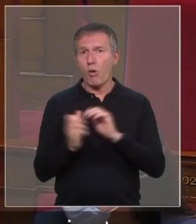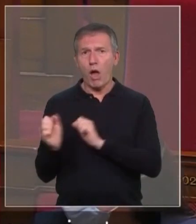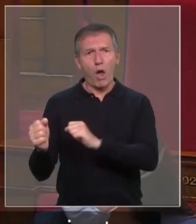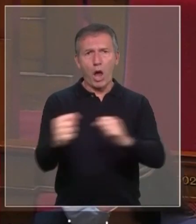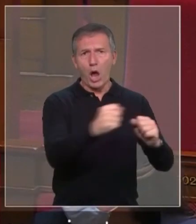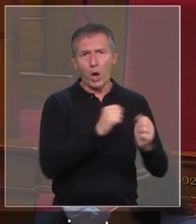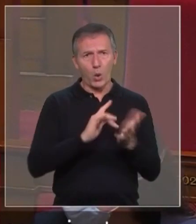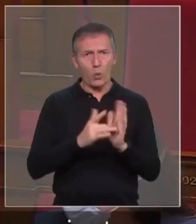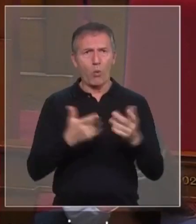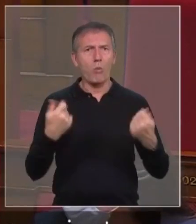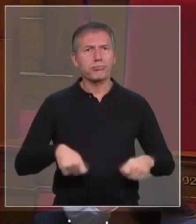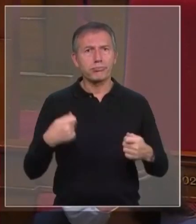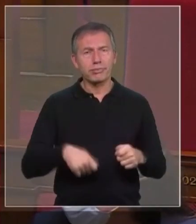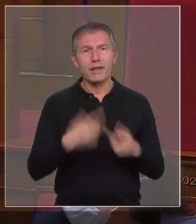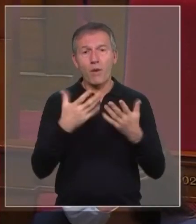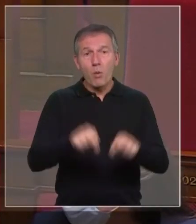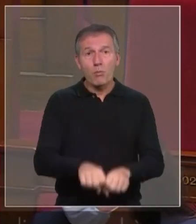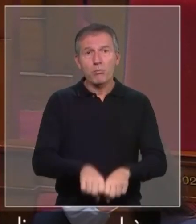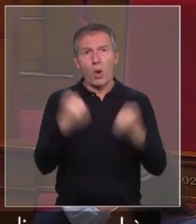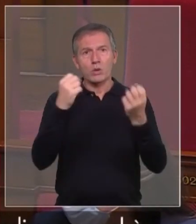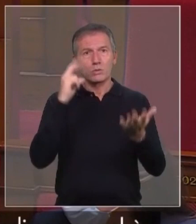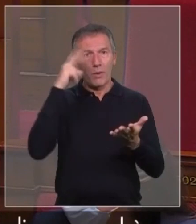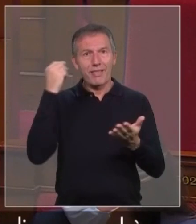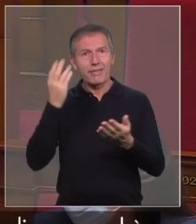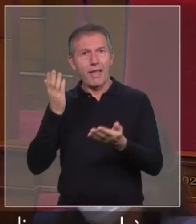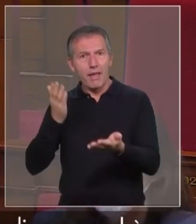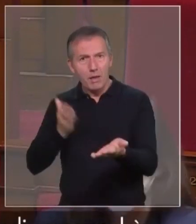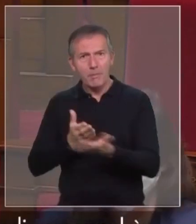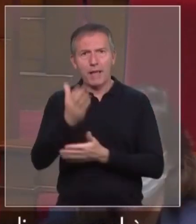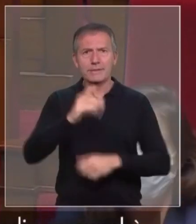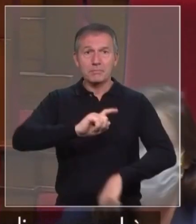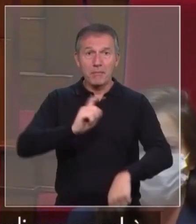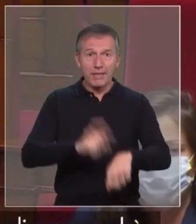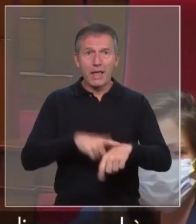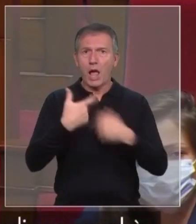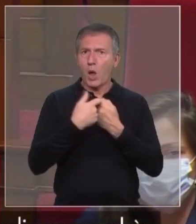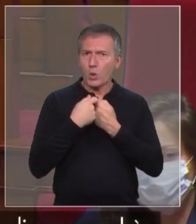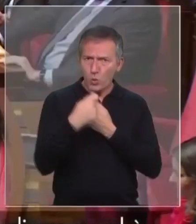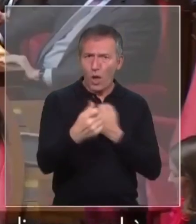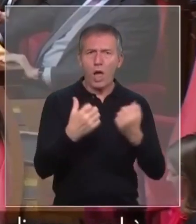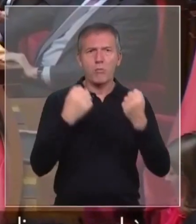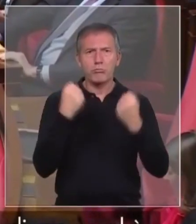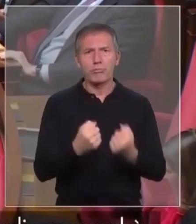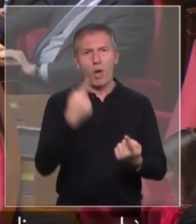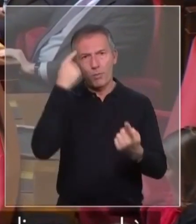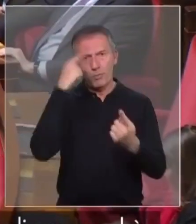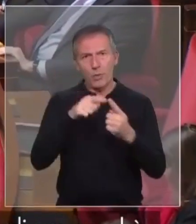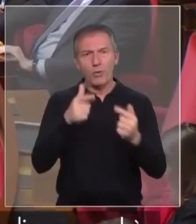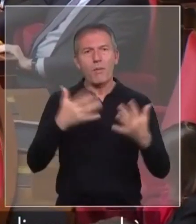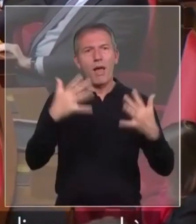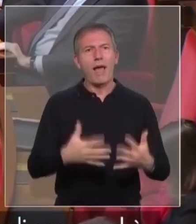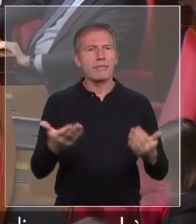adoptée demandant une trêve humanitaire immédiate, durable et soutenue menant à la cessation